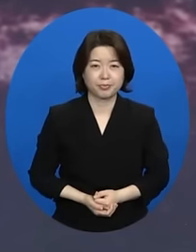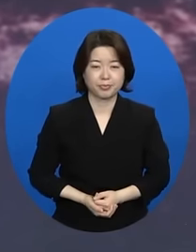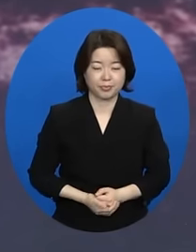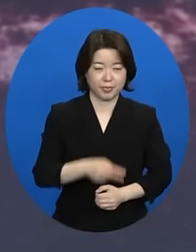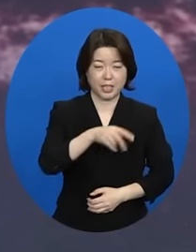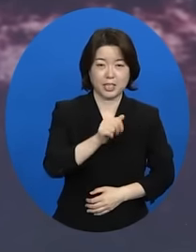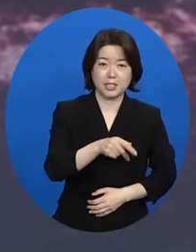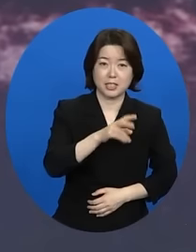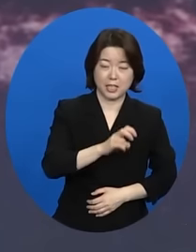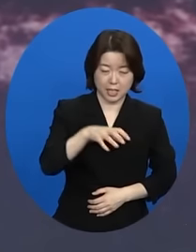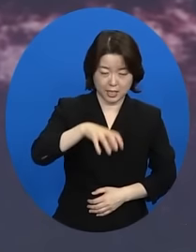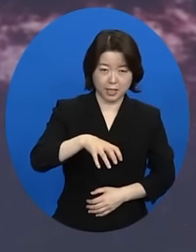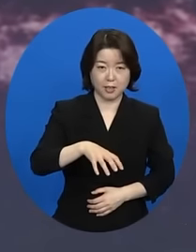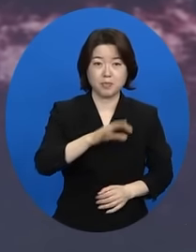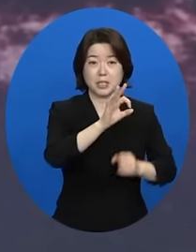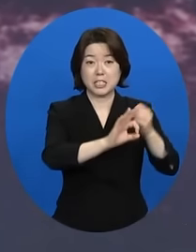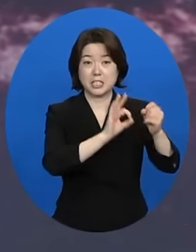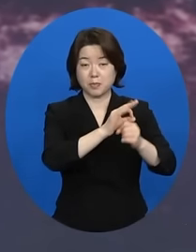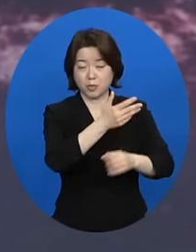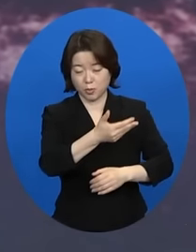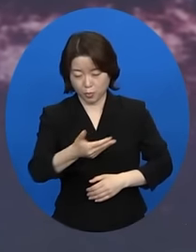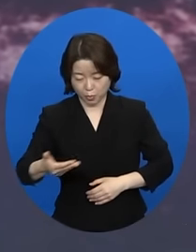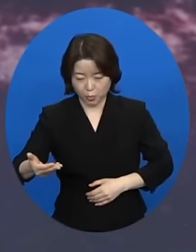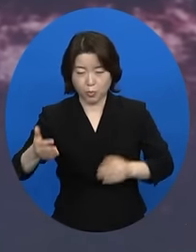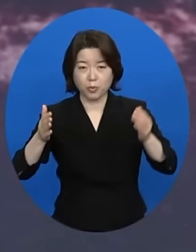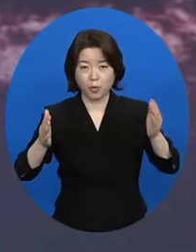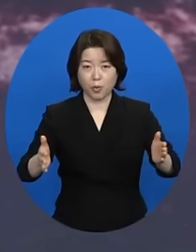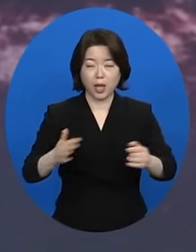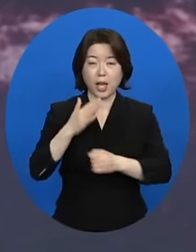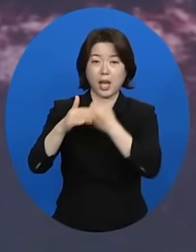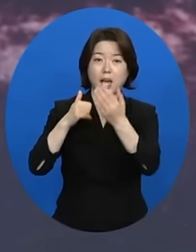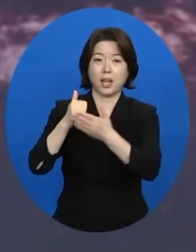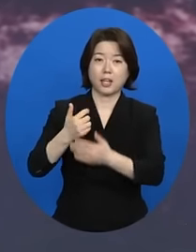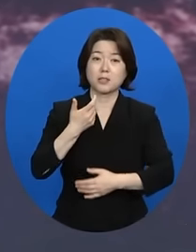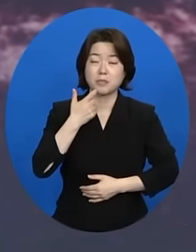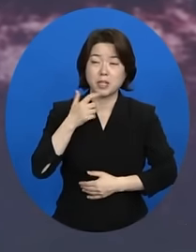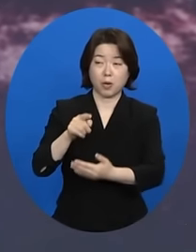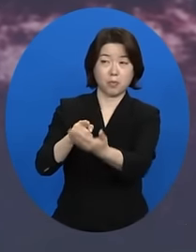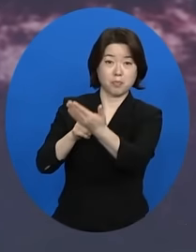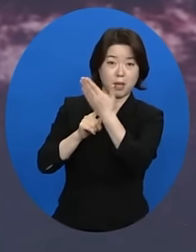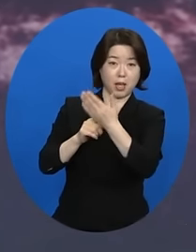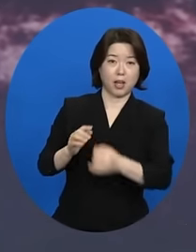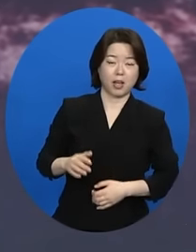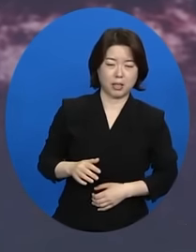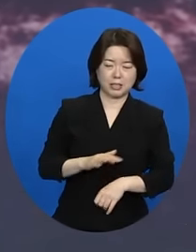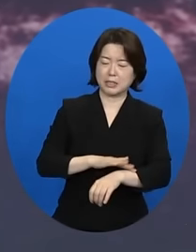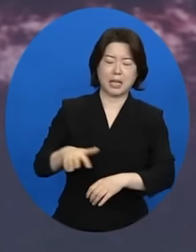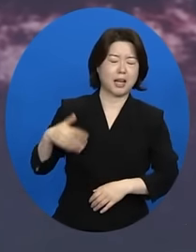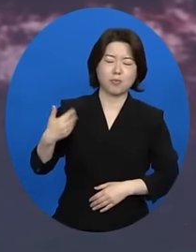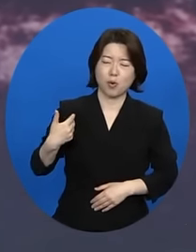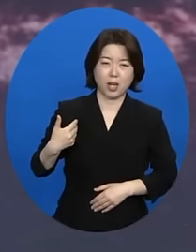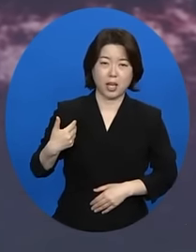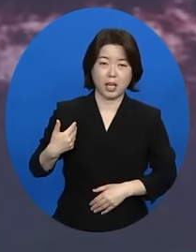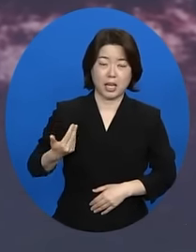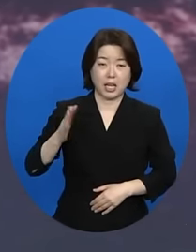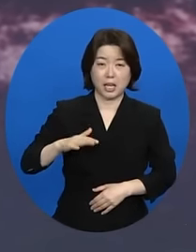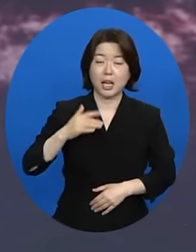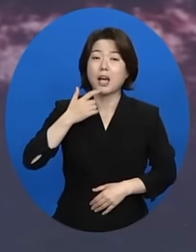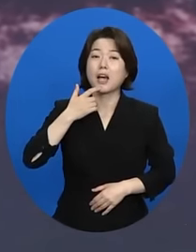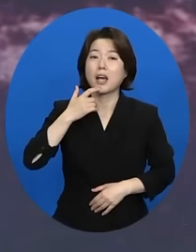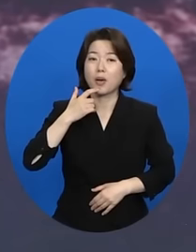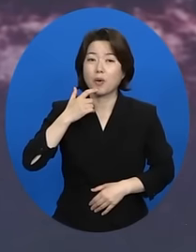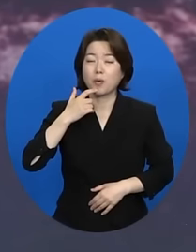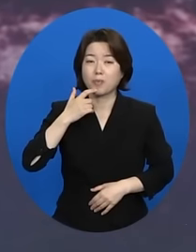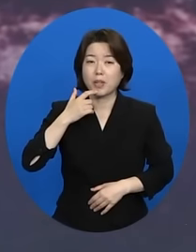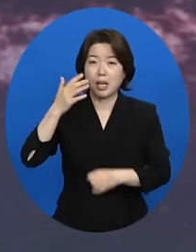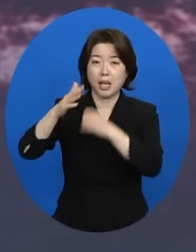세겜에서의 10년 동안 하나님은 야곱에게 나타나셨지만 잘 몰랐어요. 그래서 야곱에게 하나님은